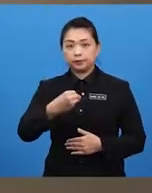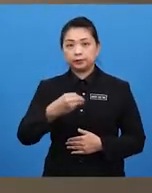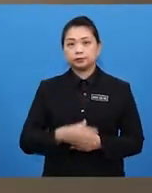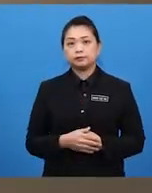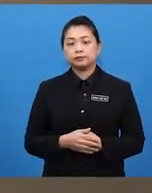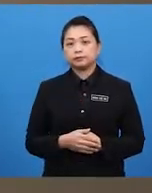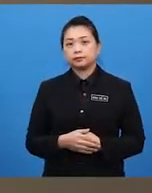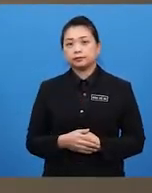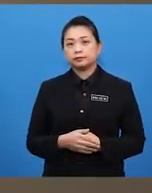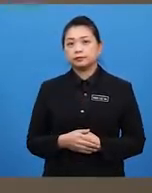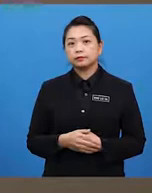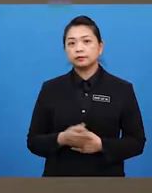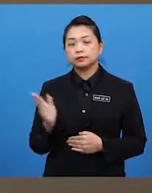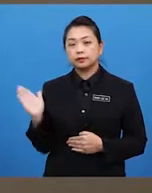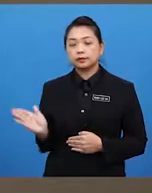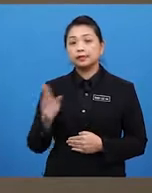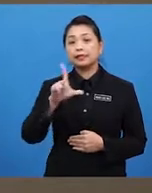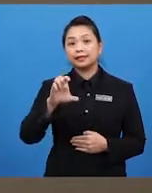yaitu nih